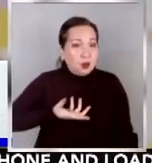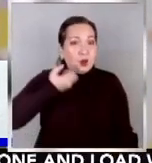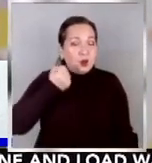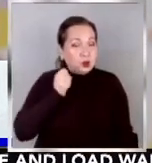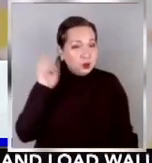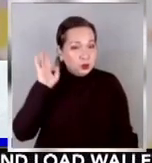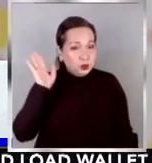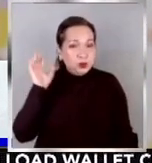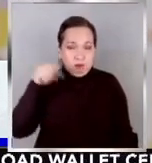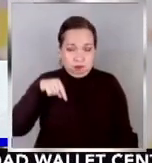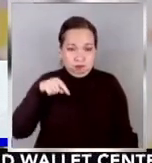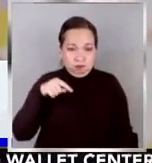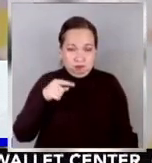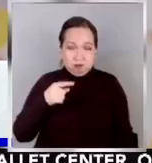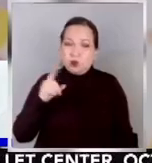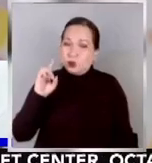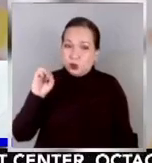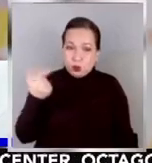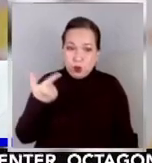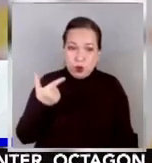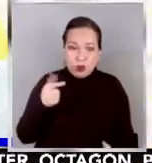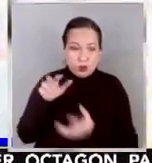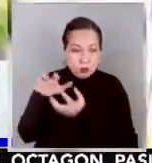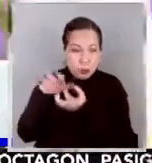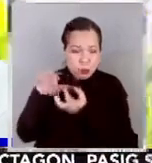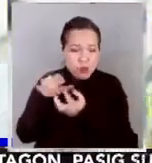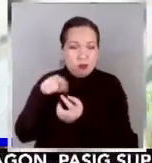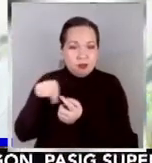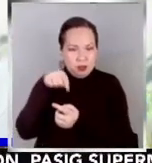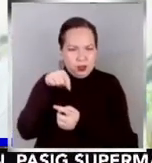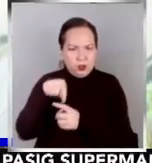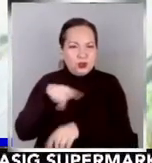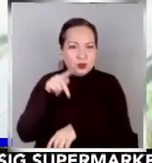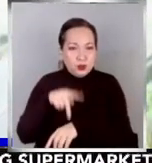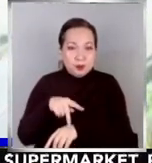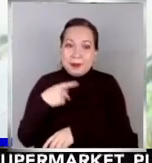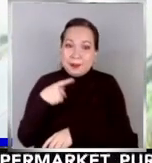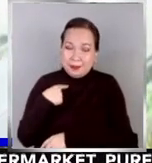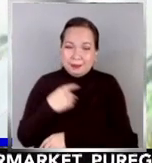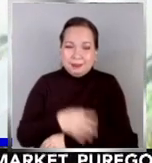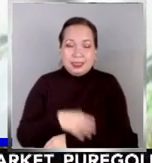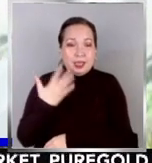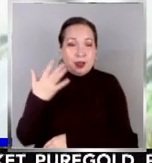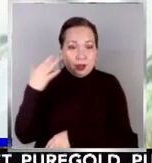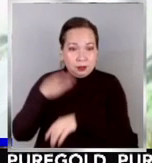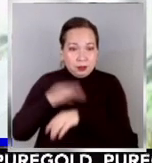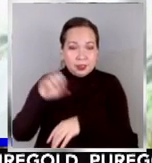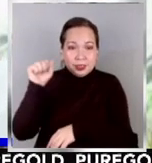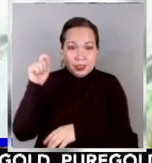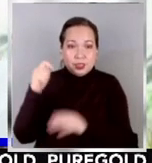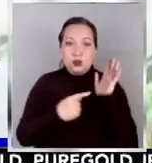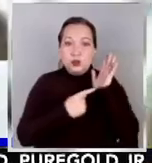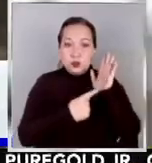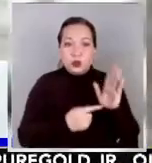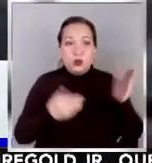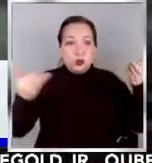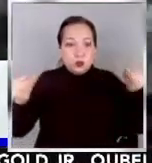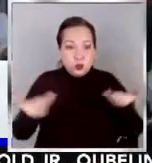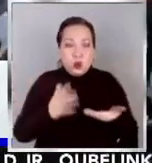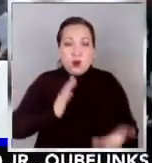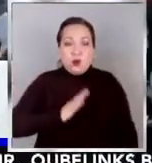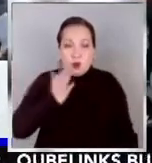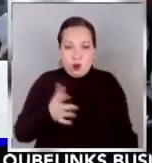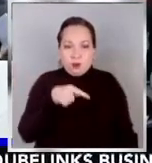merong sariling lahi ng aso sa Pilipinas. Sa Sabado, formal na ipakikilala ang Philippine Forest Dog